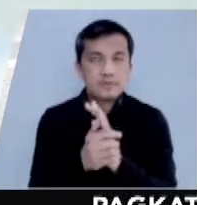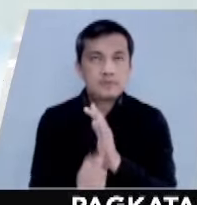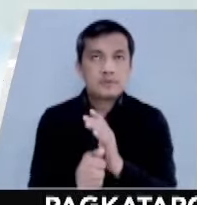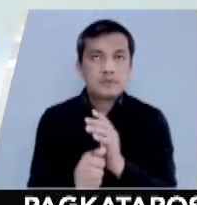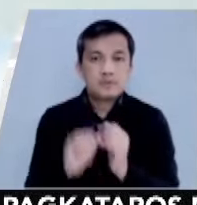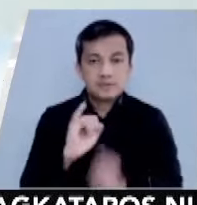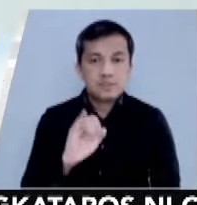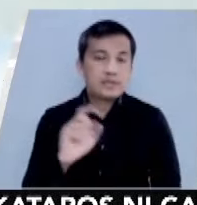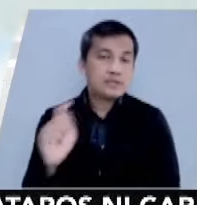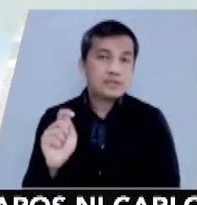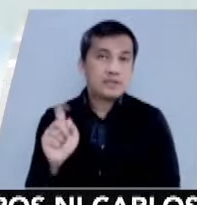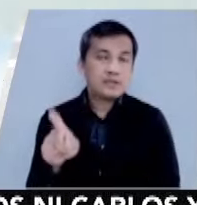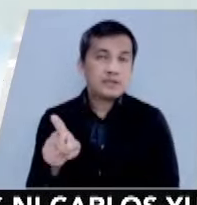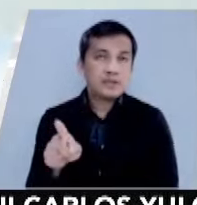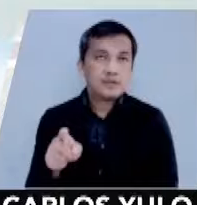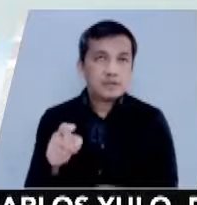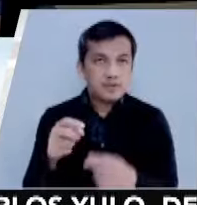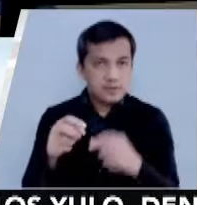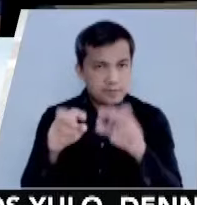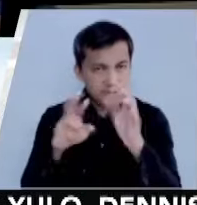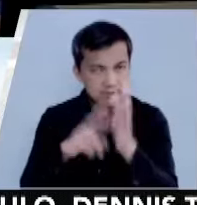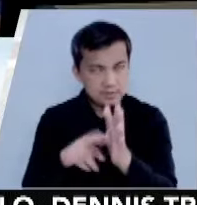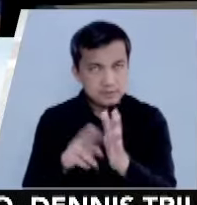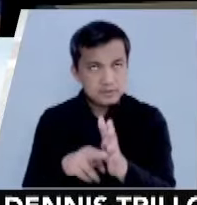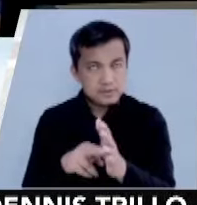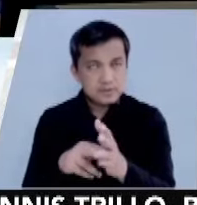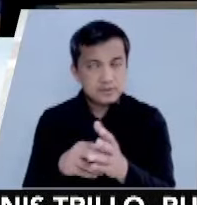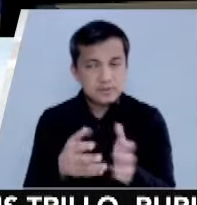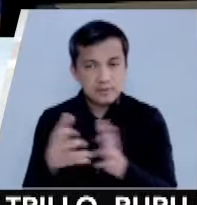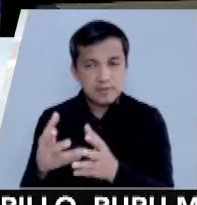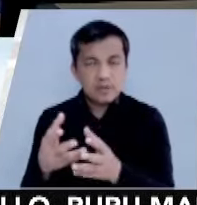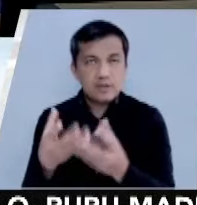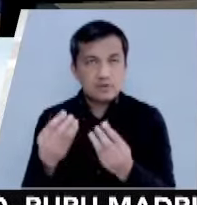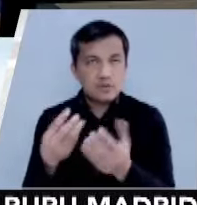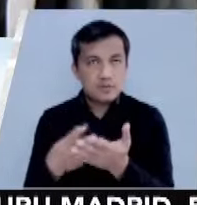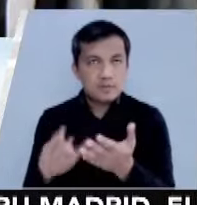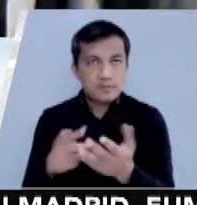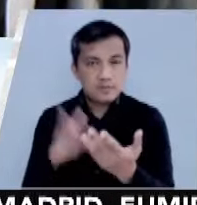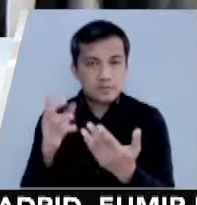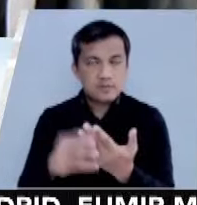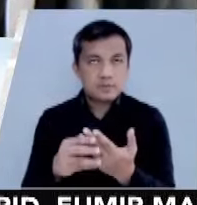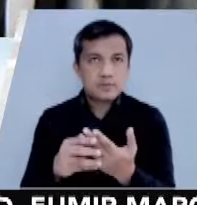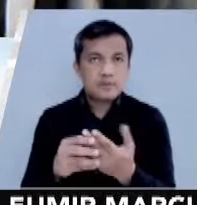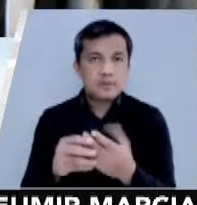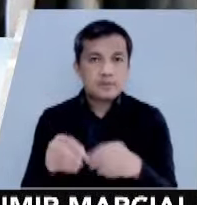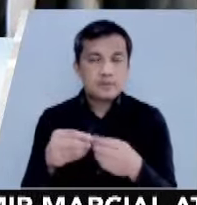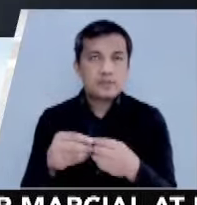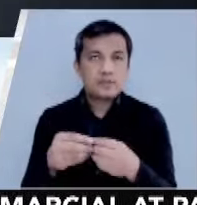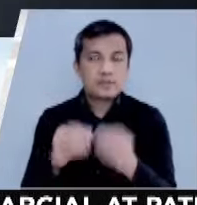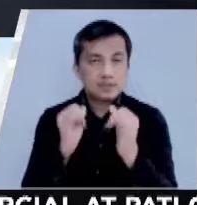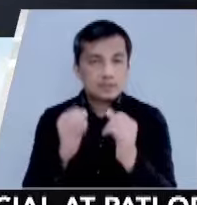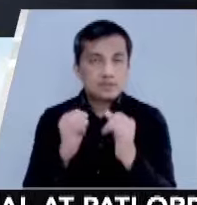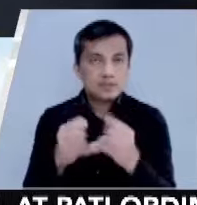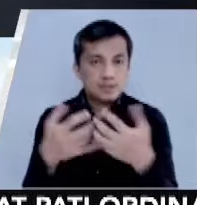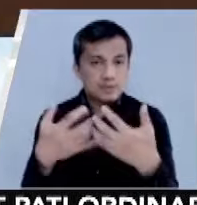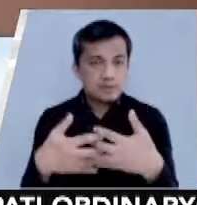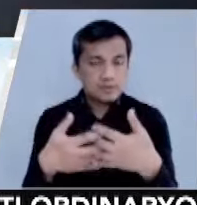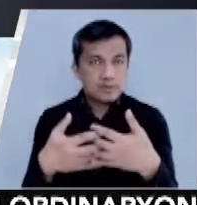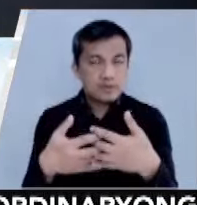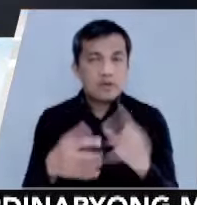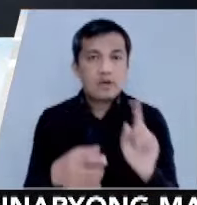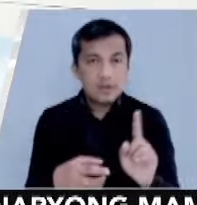technology ang pagsiyasat sa parte ng software program na nagbibigay ng set of instructions sa makina kung ano at